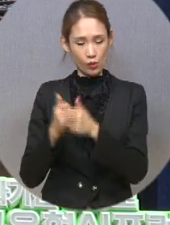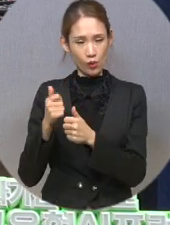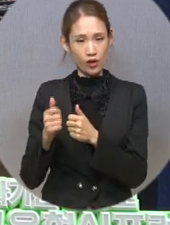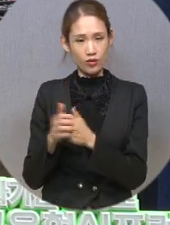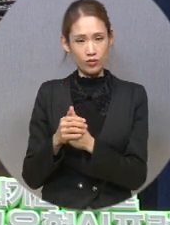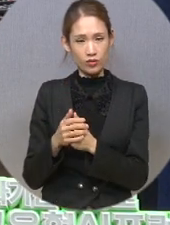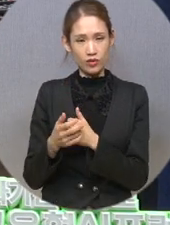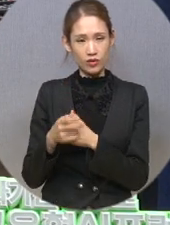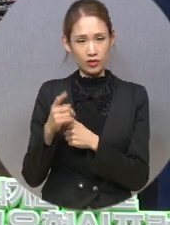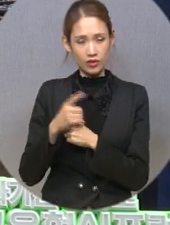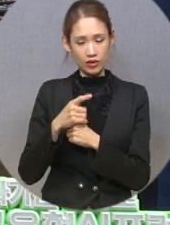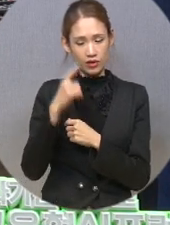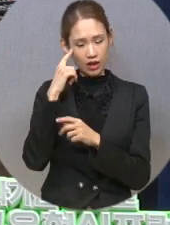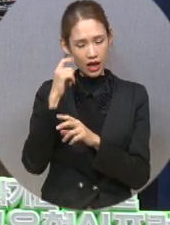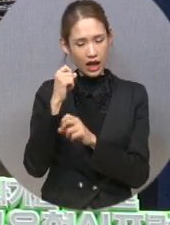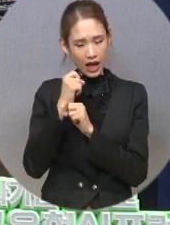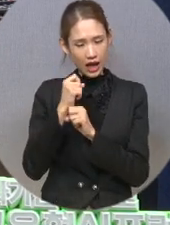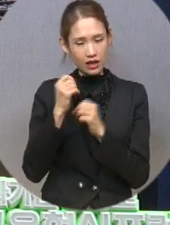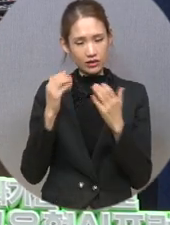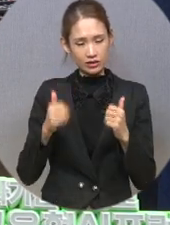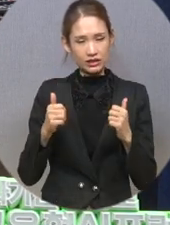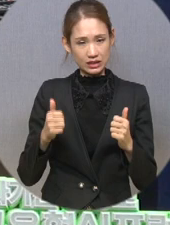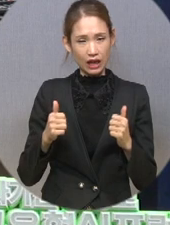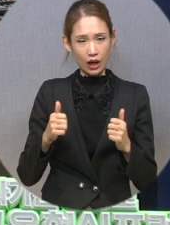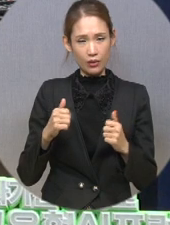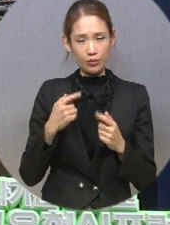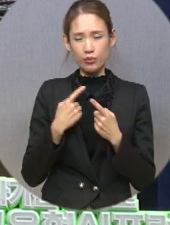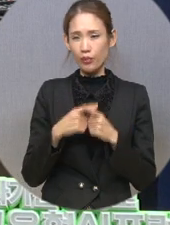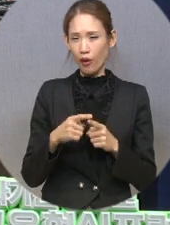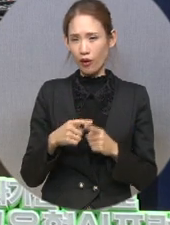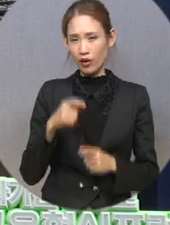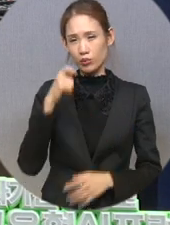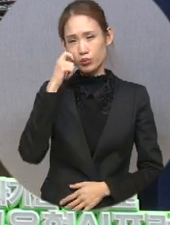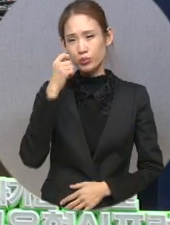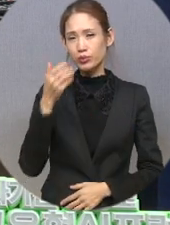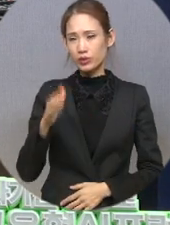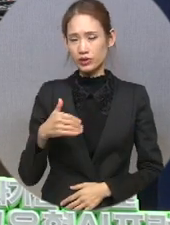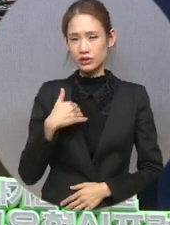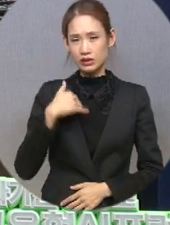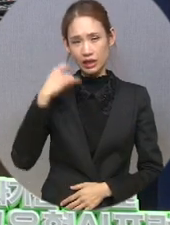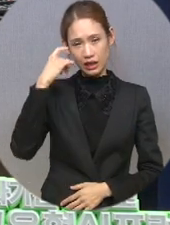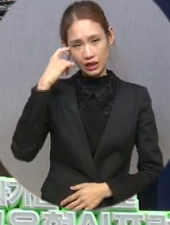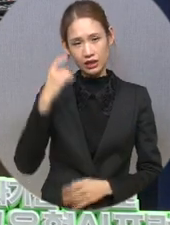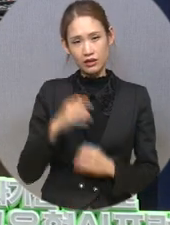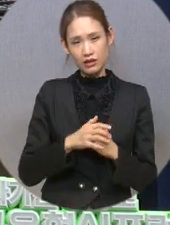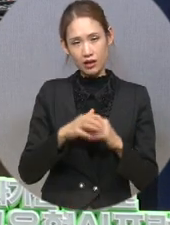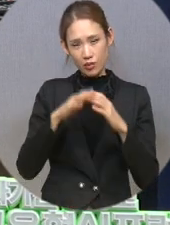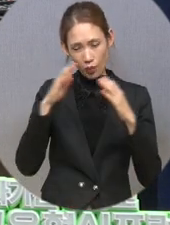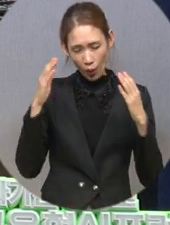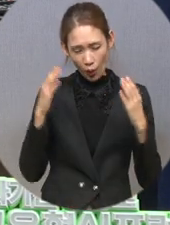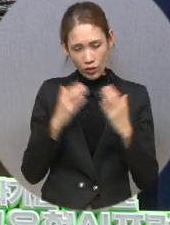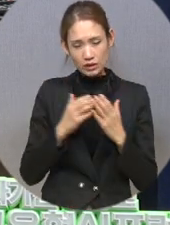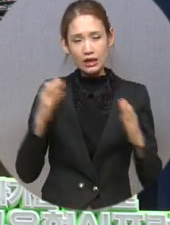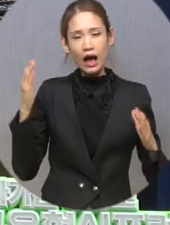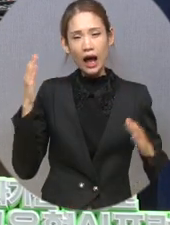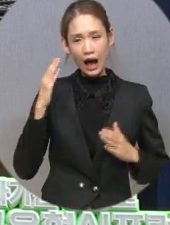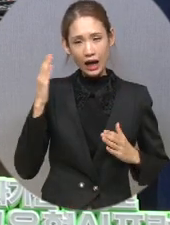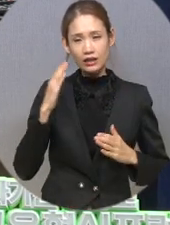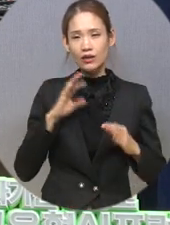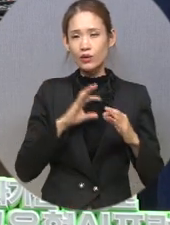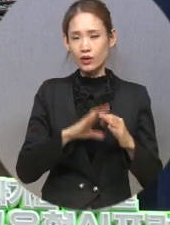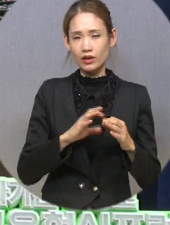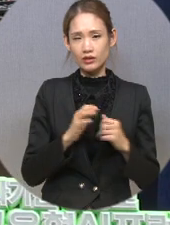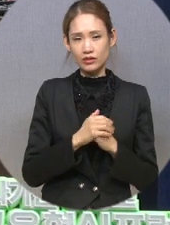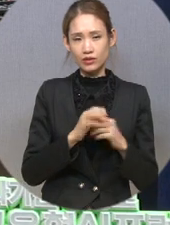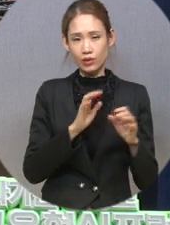진단 평가를 제대로 못 하고 있는데 제 생각은 모든 학생들에 대해서 이